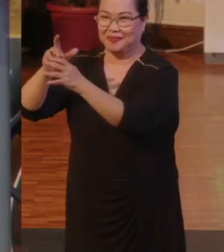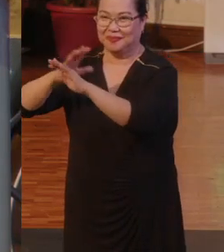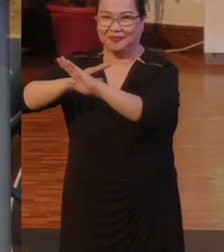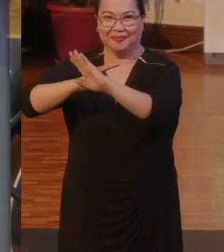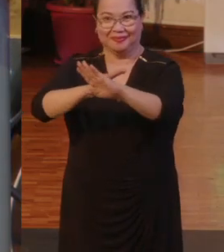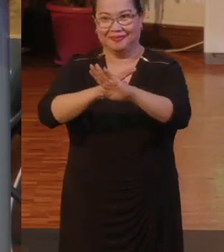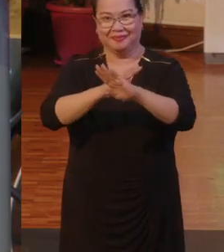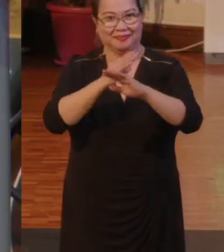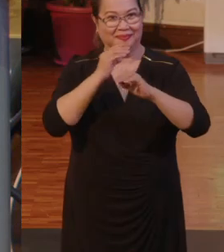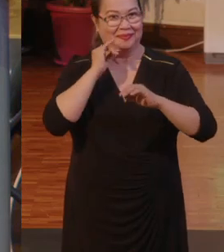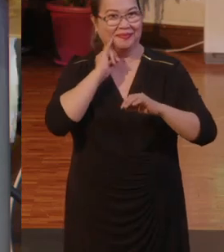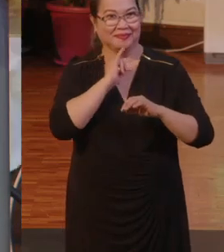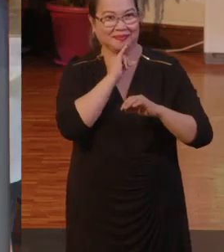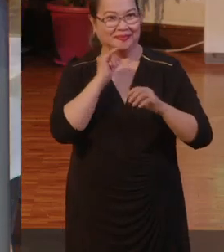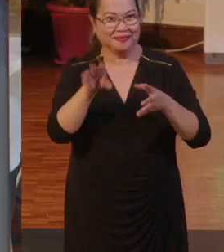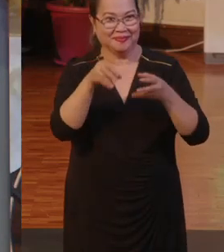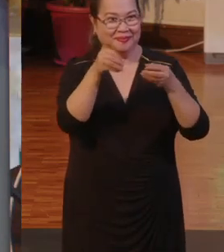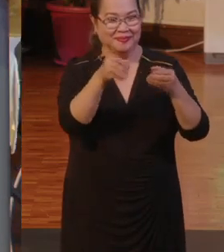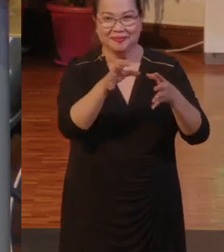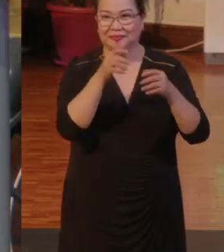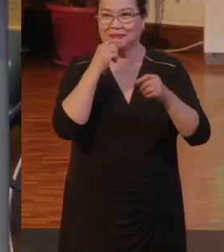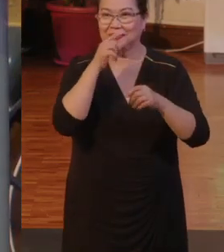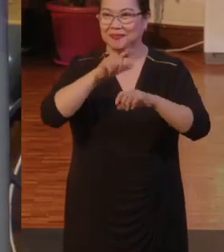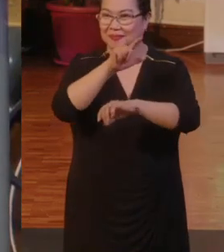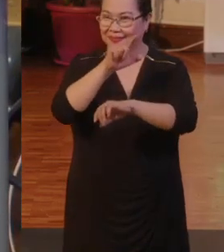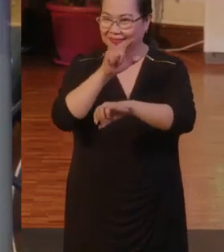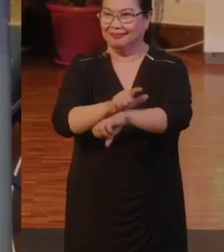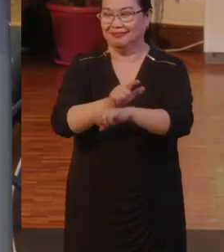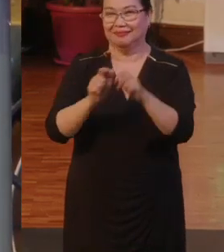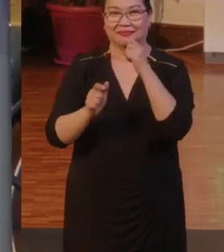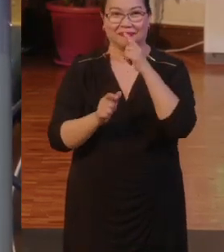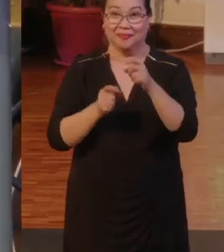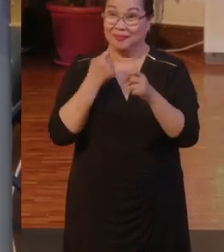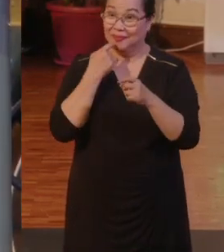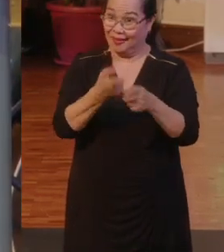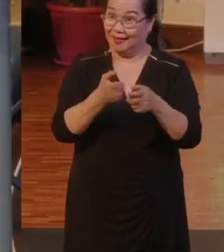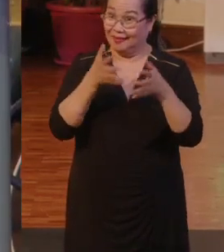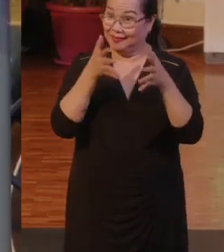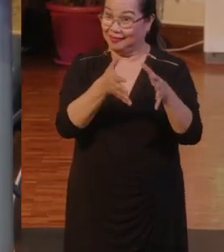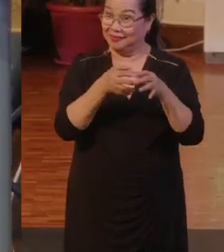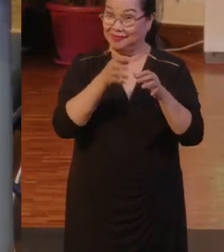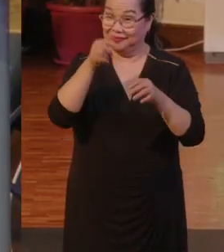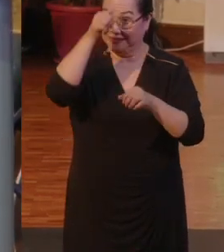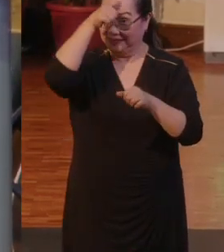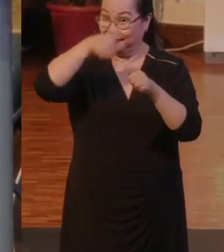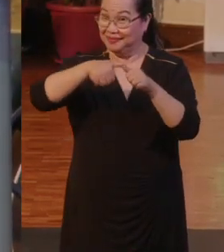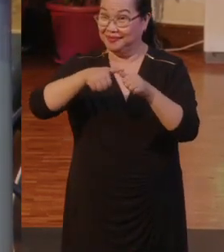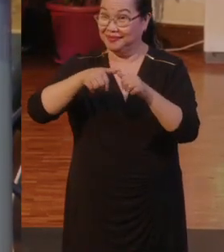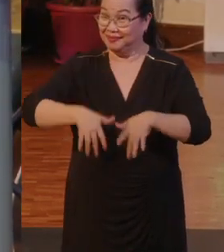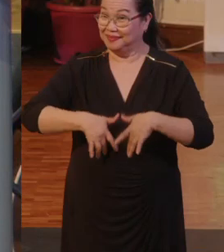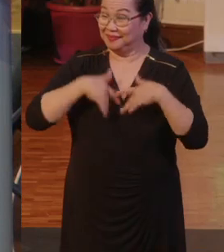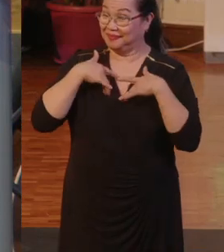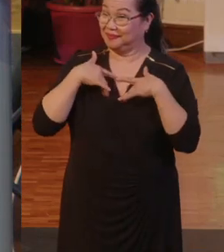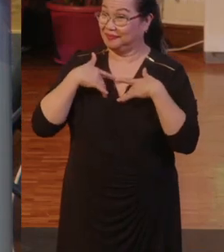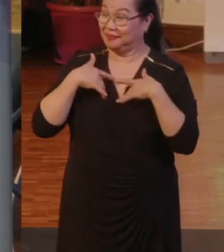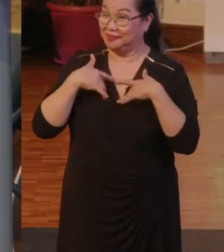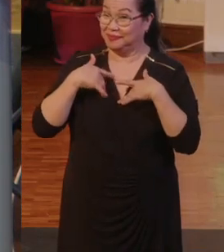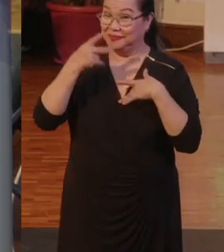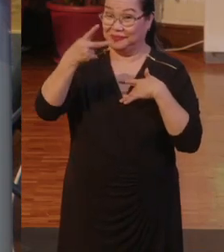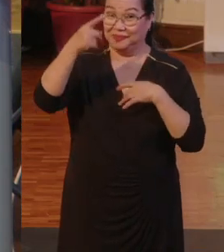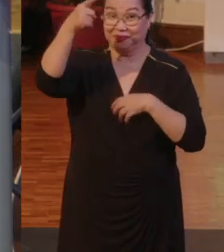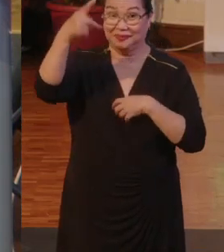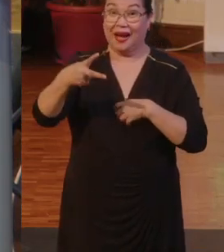kanyang bayan at binigay sa kanila ang lupang yaon. Doon po natira, kung naalala nyo sa ating lesson, yung